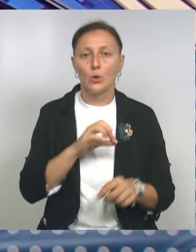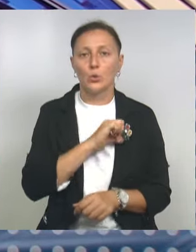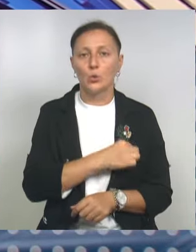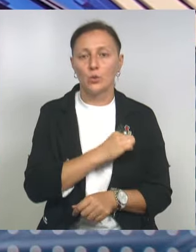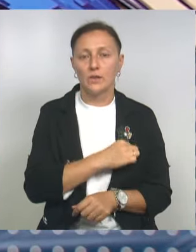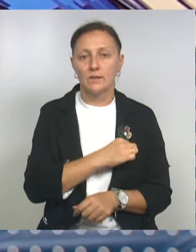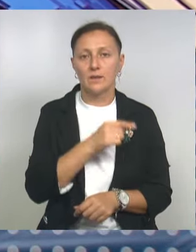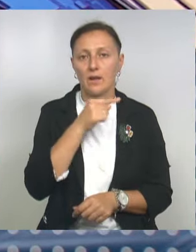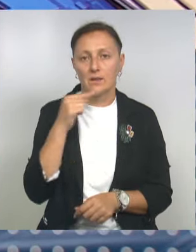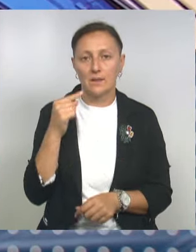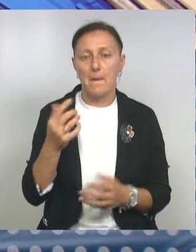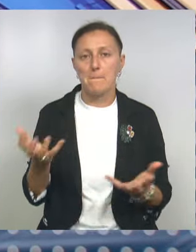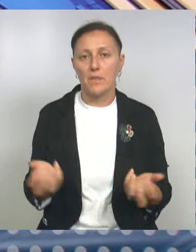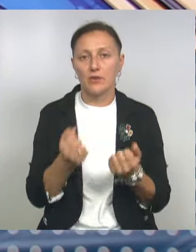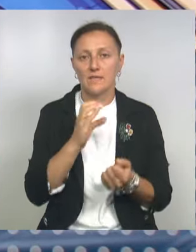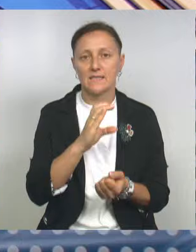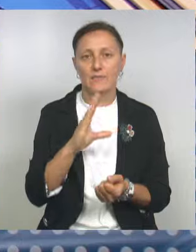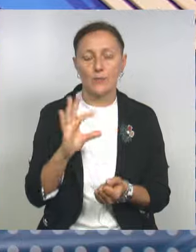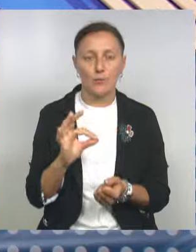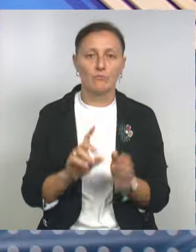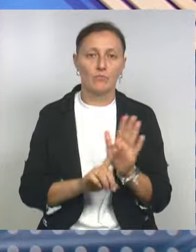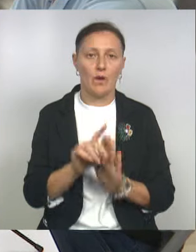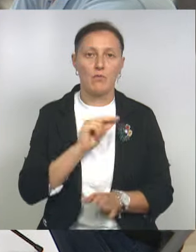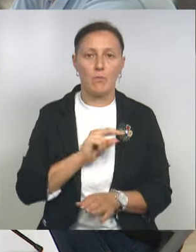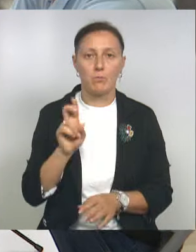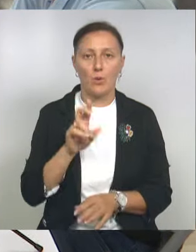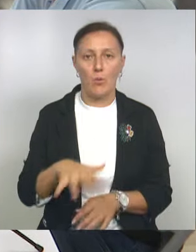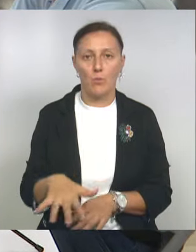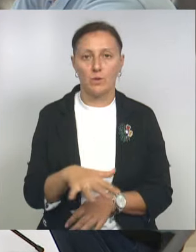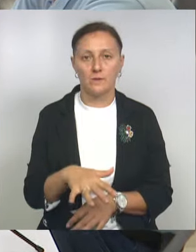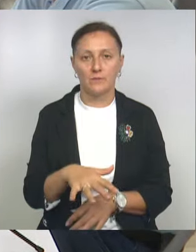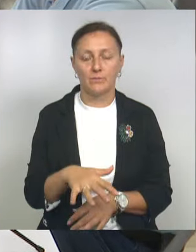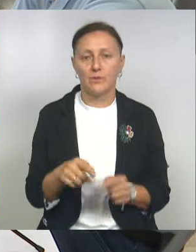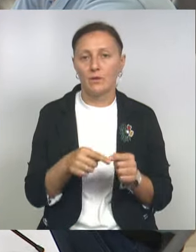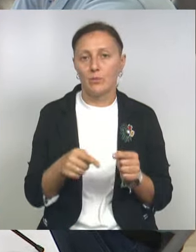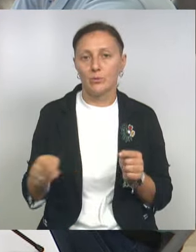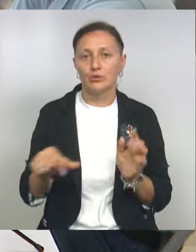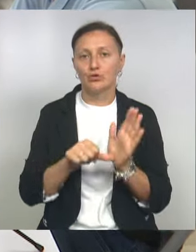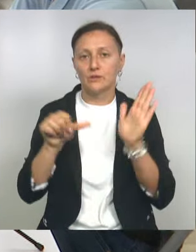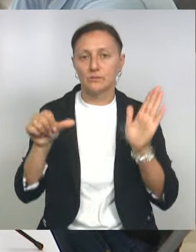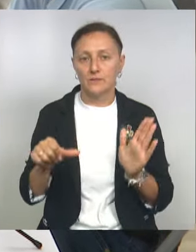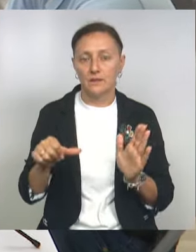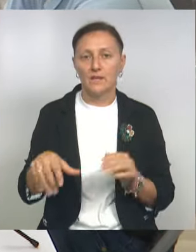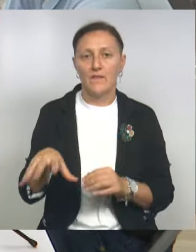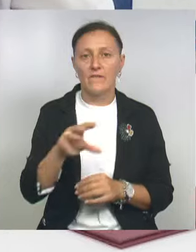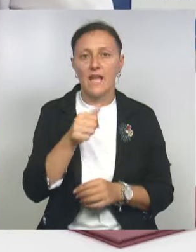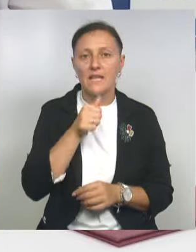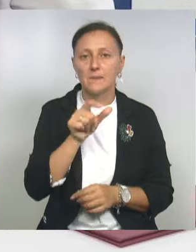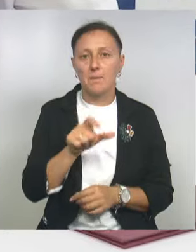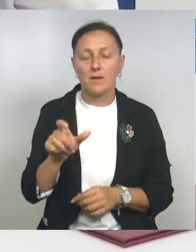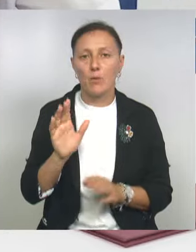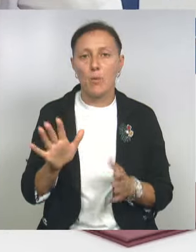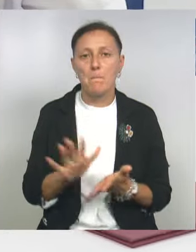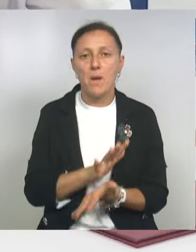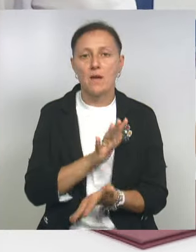правовая поддержка сво он заработал и в Белгородской области на протяжении полугода эксперты ассоциации будут оказывать